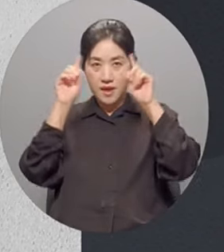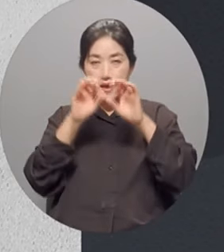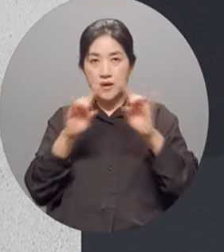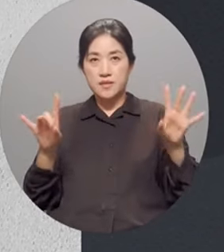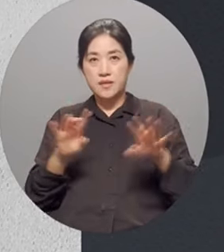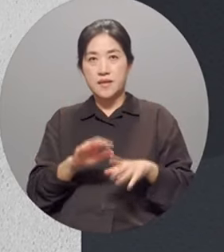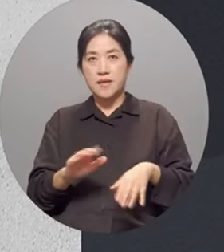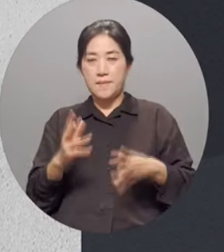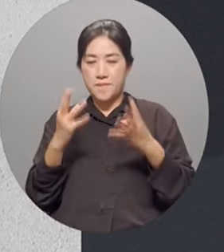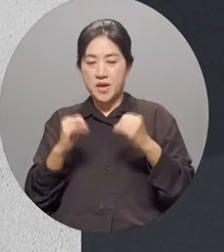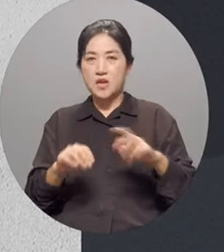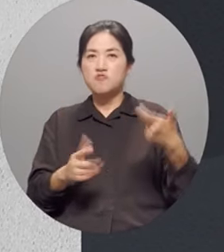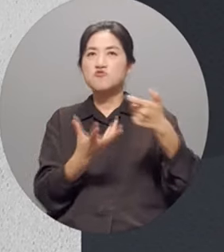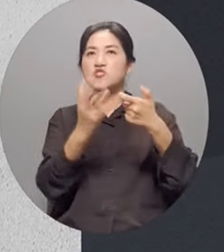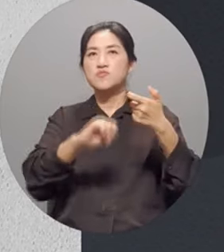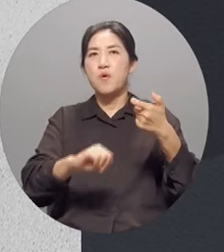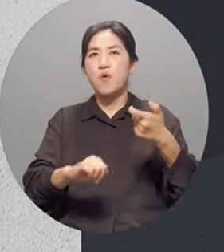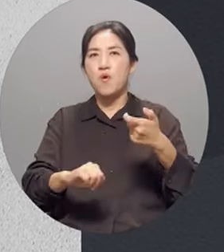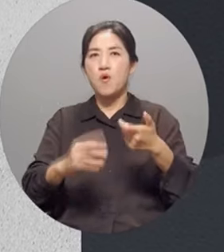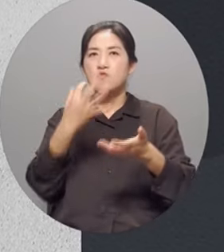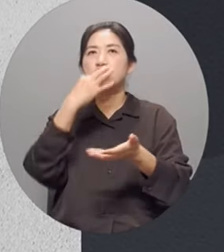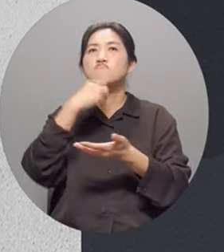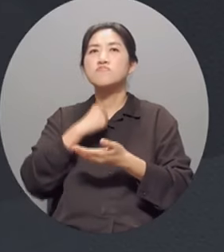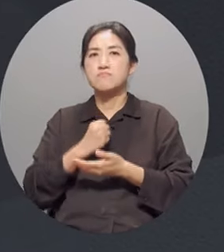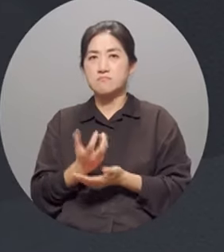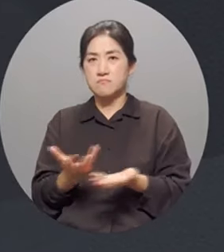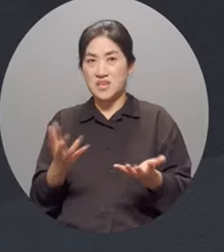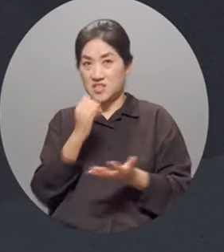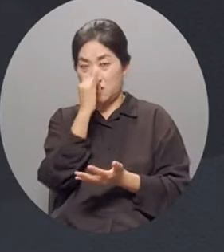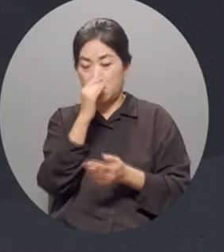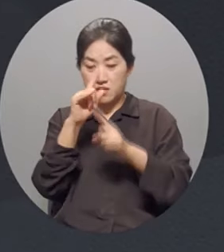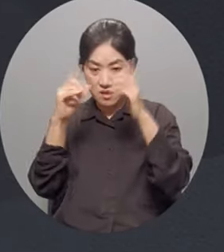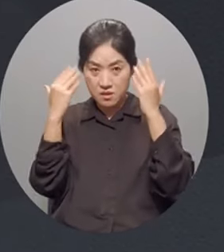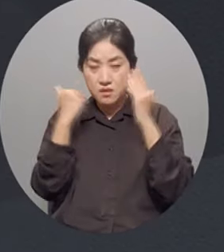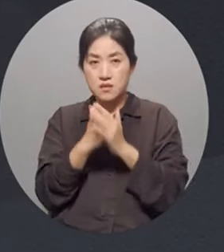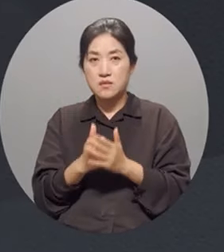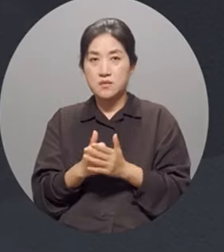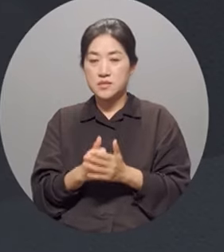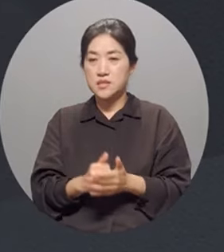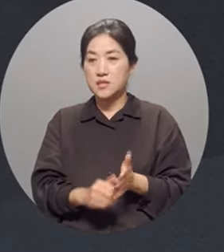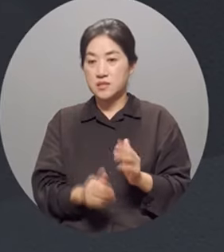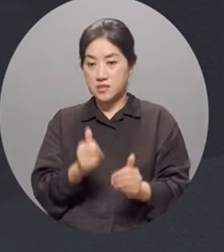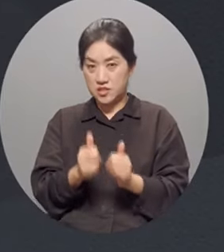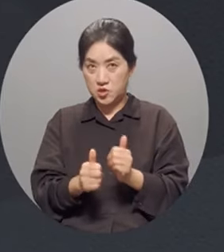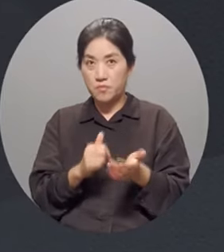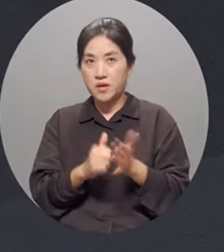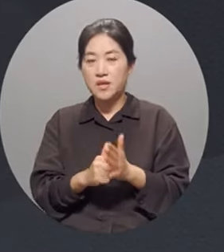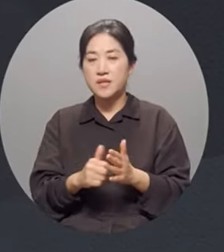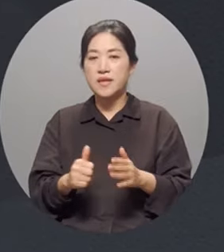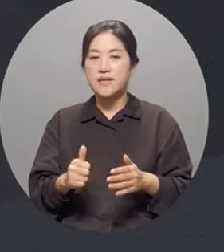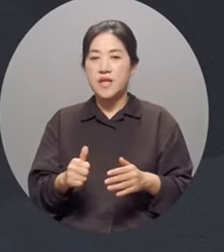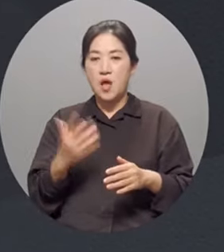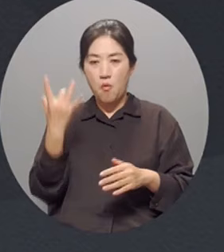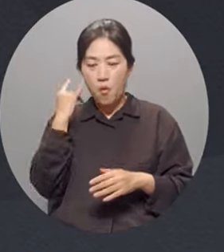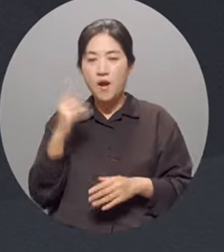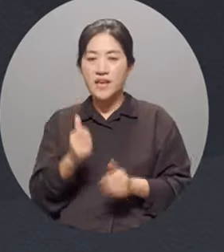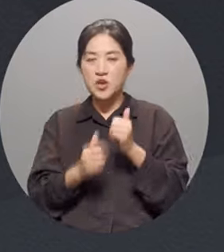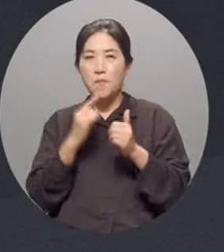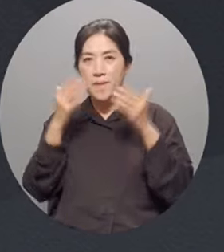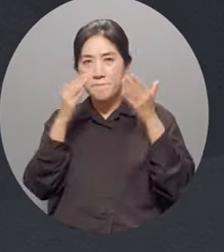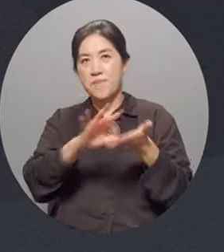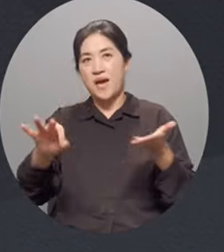많게는 60억 원에 달라는 전형료 수입을 올렸습니다 대학들은 전형료 수입을 입학 전형을 치르는데만 써야 하지만 지출